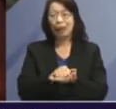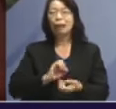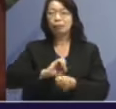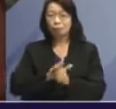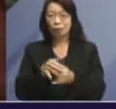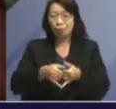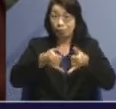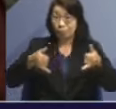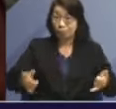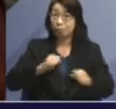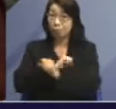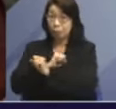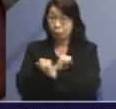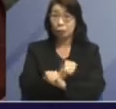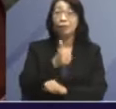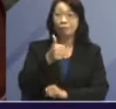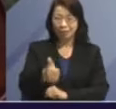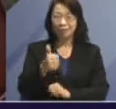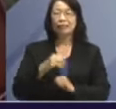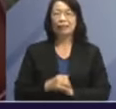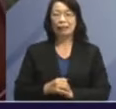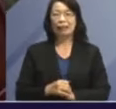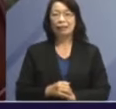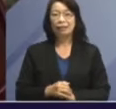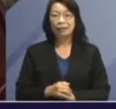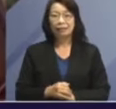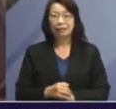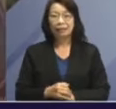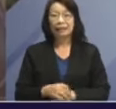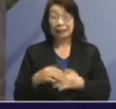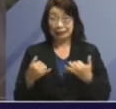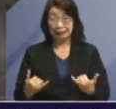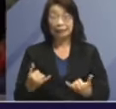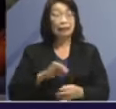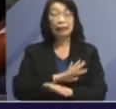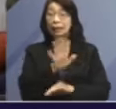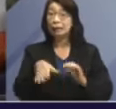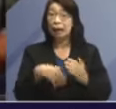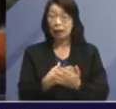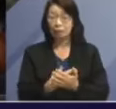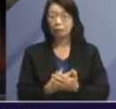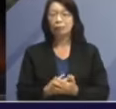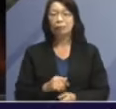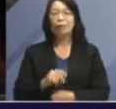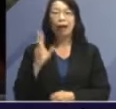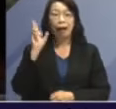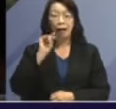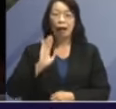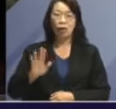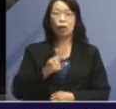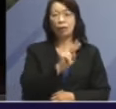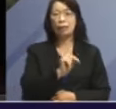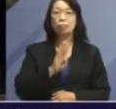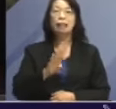-19 ที่กำลังแพร่ระบาดอยู่ในปัจจุบันอีกด้วยณัฐพลนพคุณถ่ายภาพสศิพิมลคำสุขดี